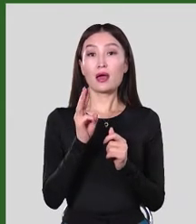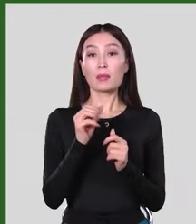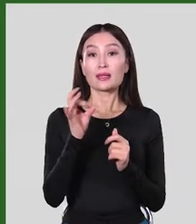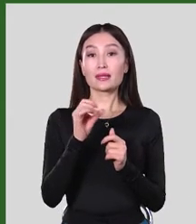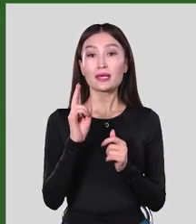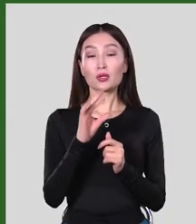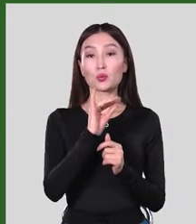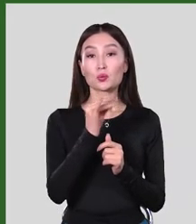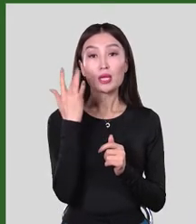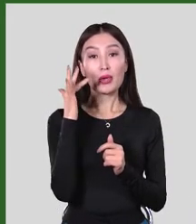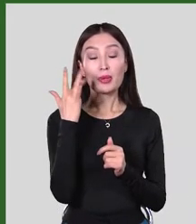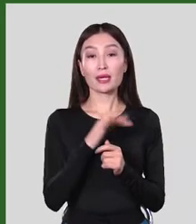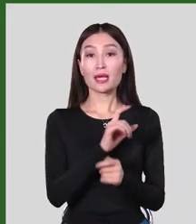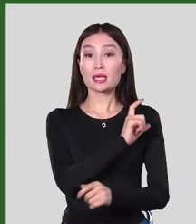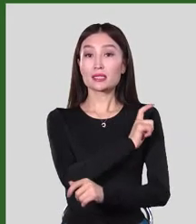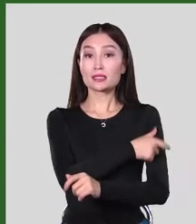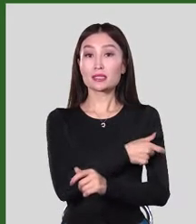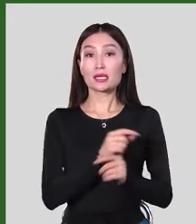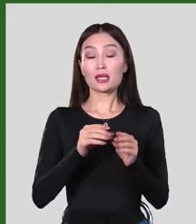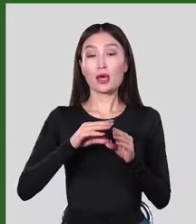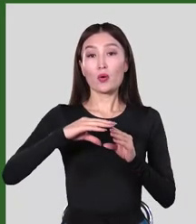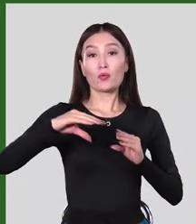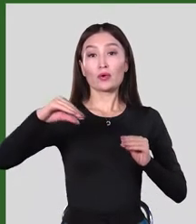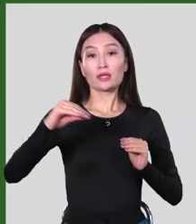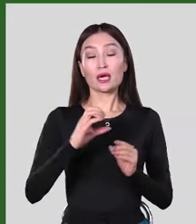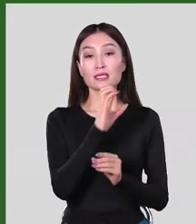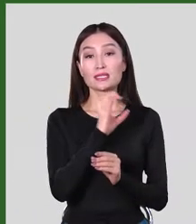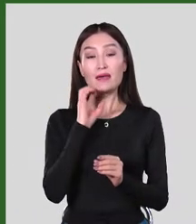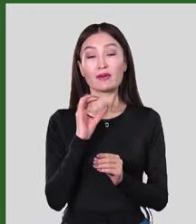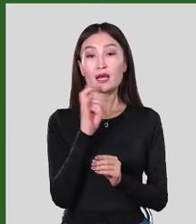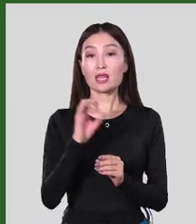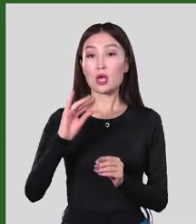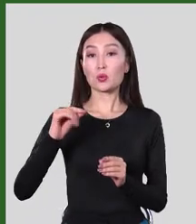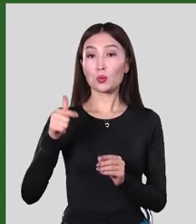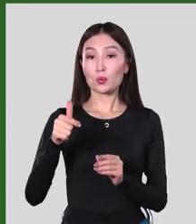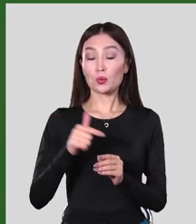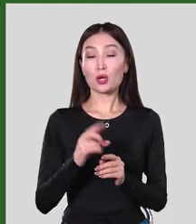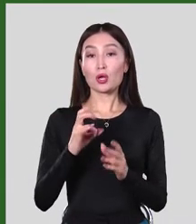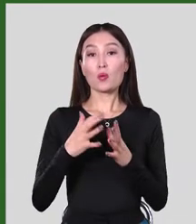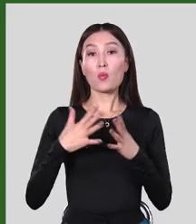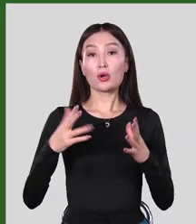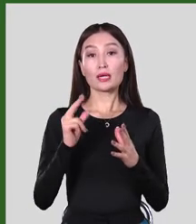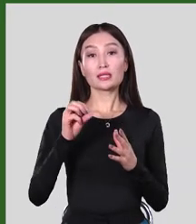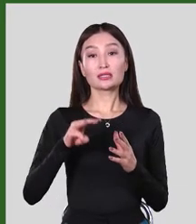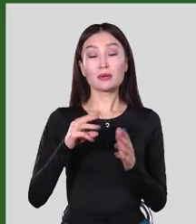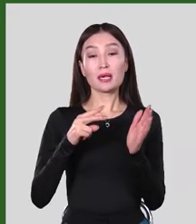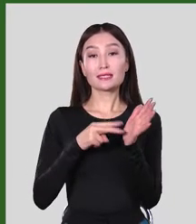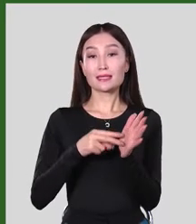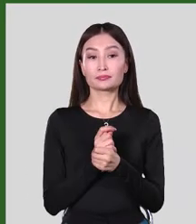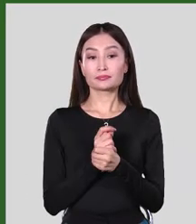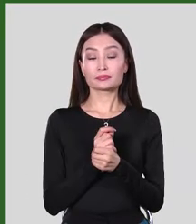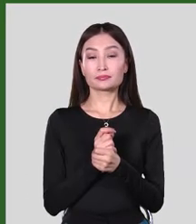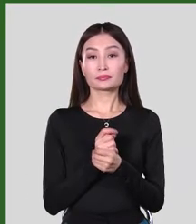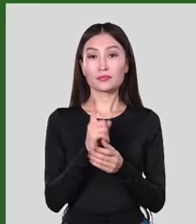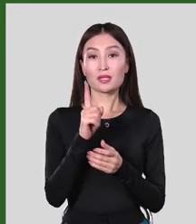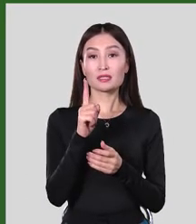Материк Южная Америка сильно вытянут с севера на юг, протянувшись более чем на 7000 километров.